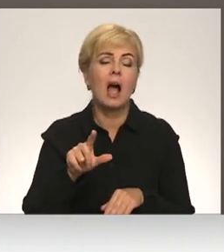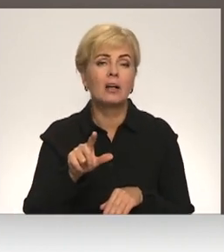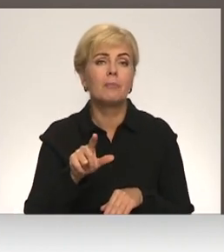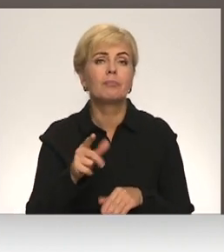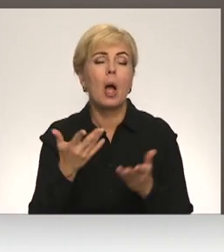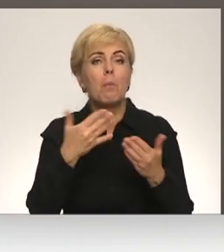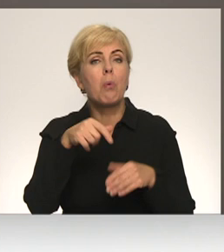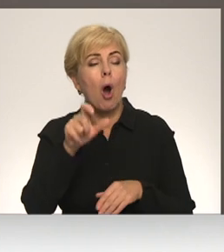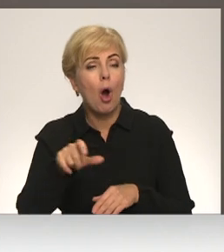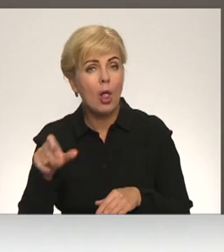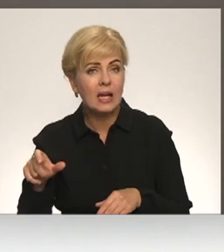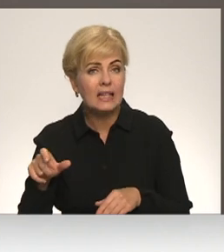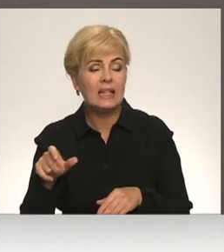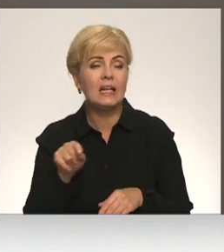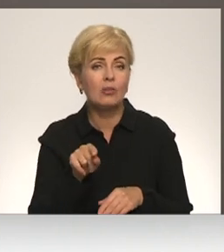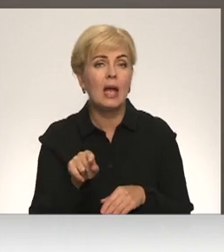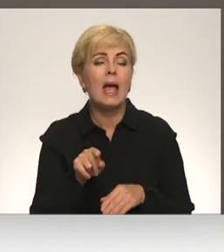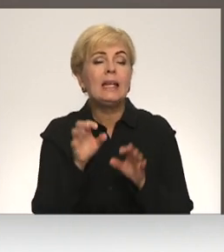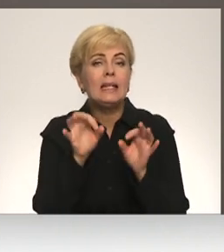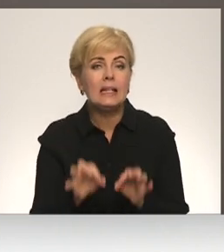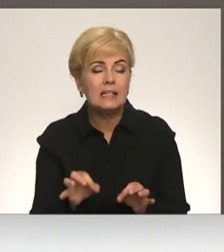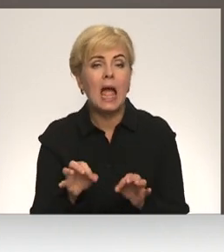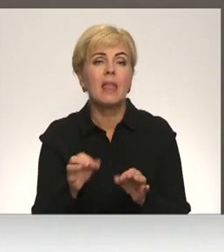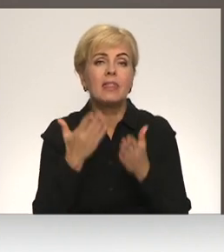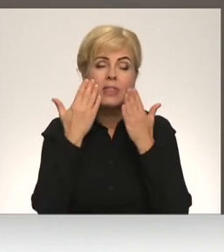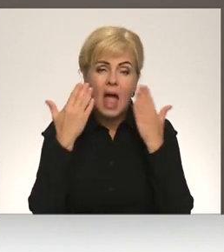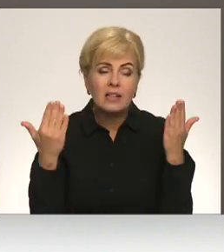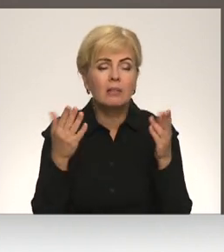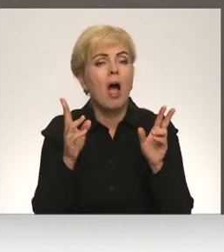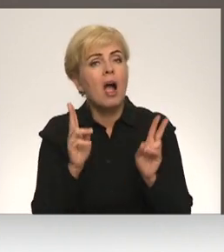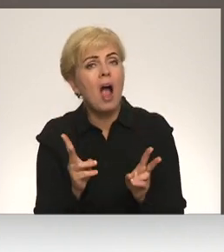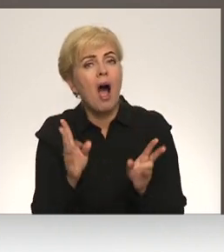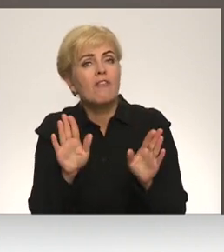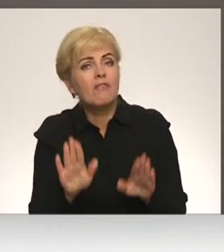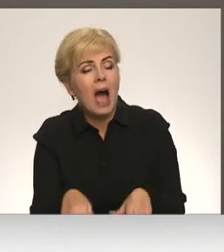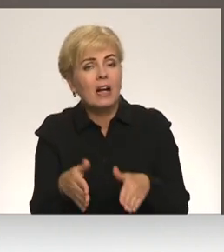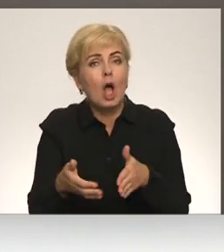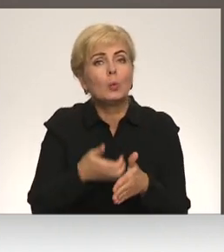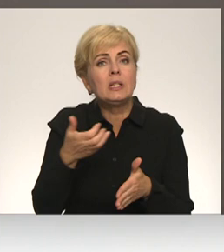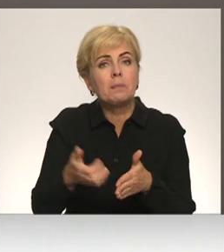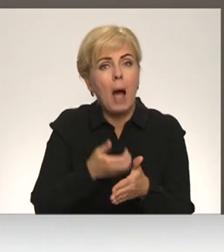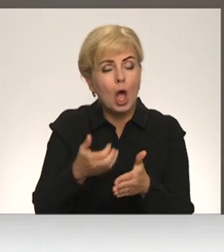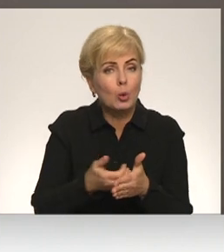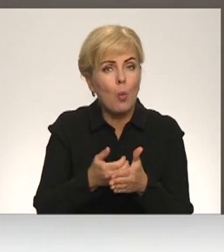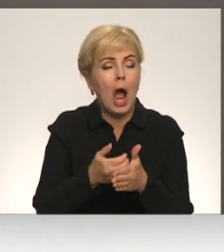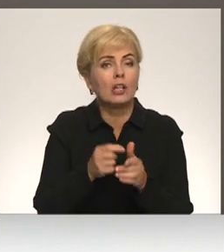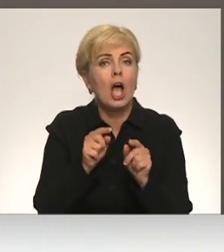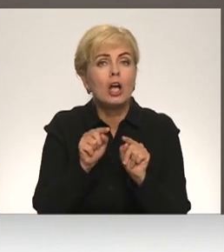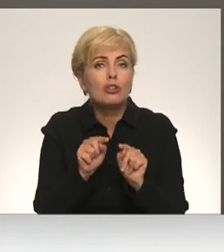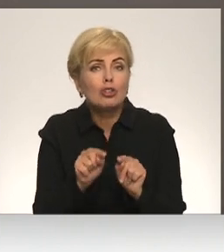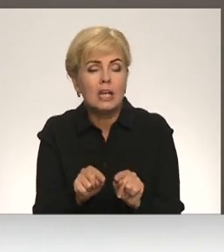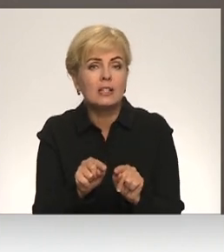drīzāk politiķi, īsti nezina, kā varētu izmantot